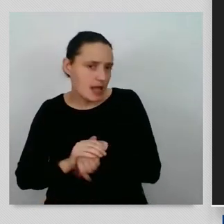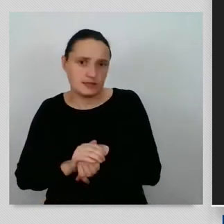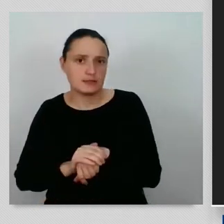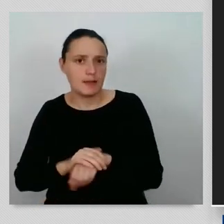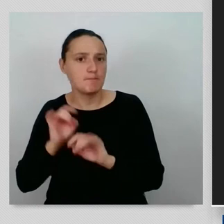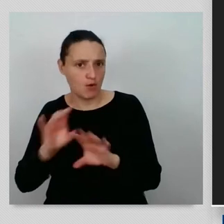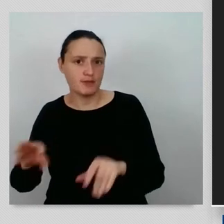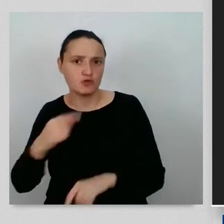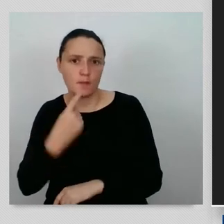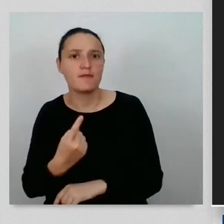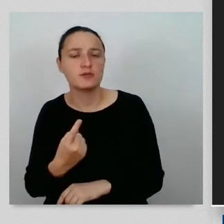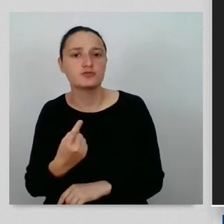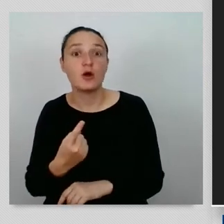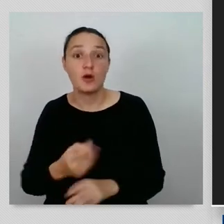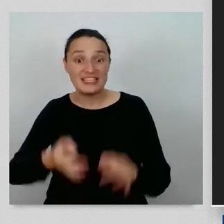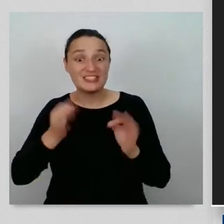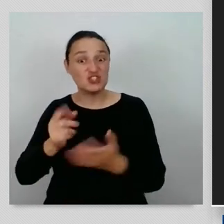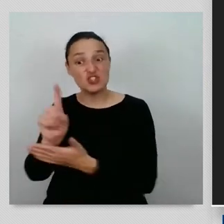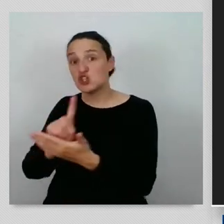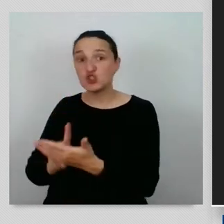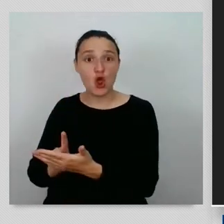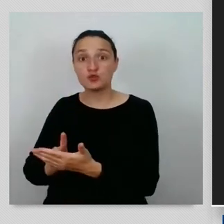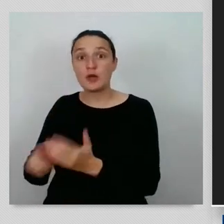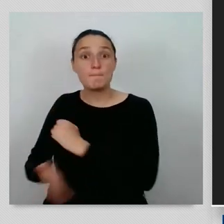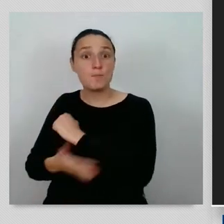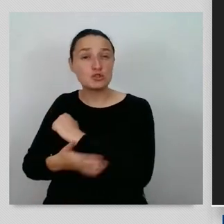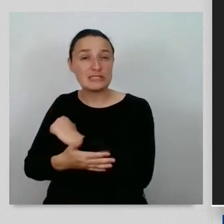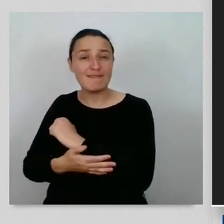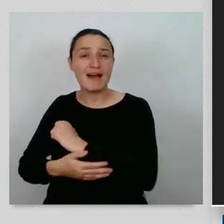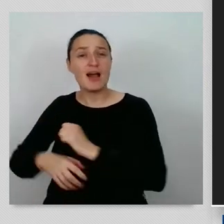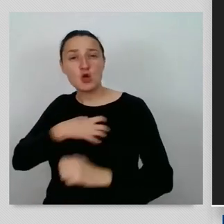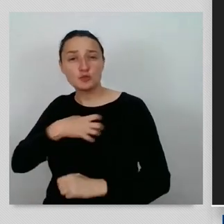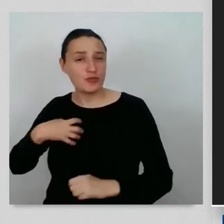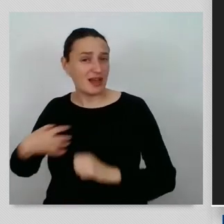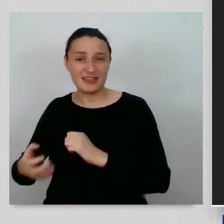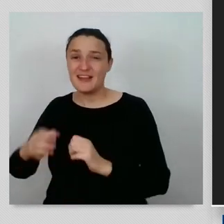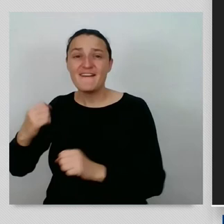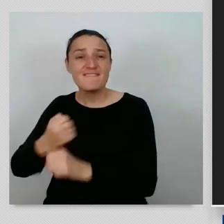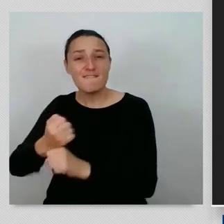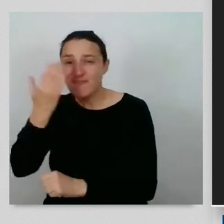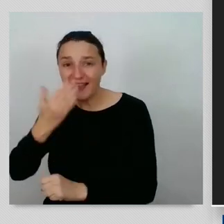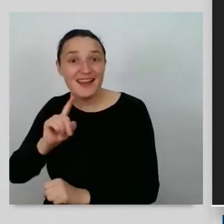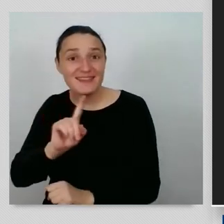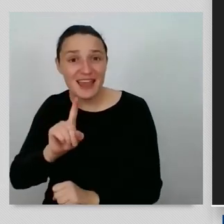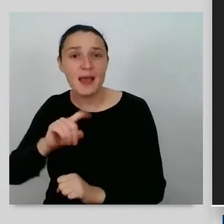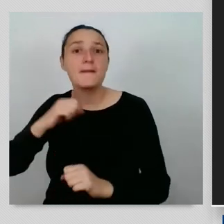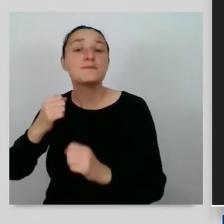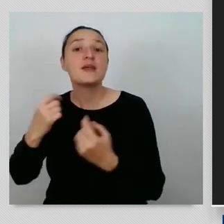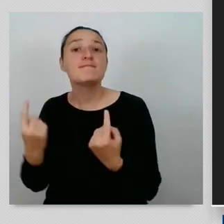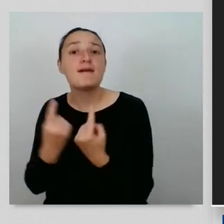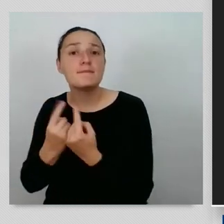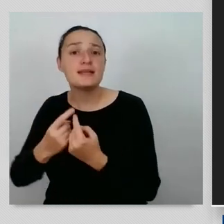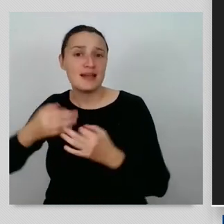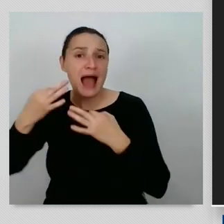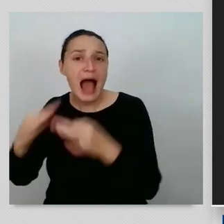powiedział pan profesor. Dzisiaj Śląsk nie stoi na węglu. W sektorze motoryzacyjnym jest zatrudnione dwa razy tyle osób, ile jest